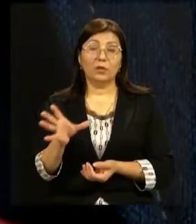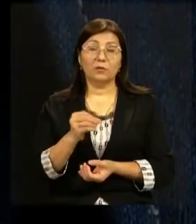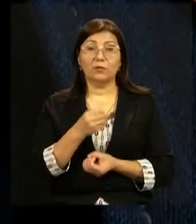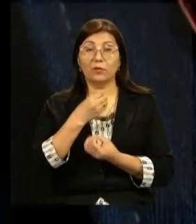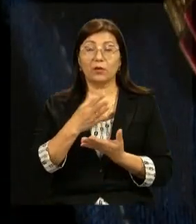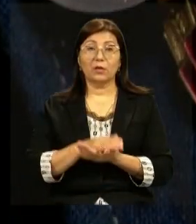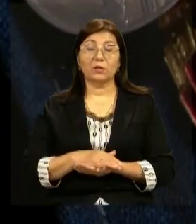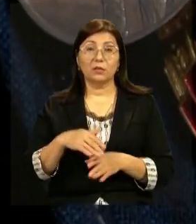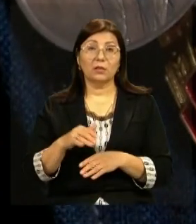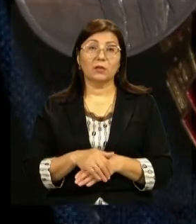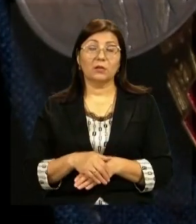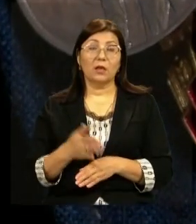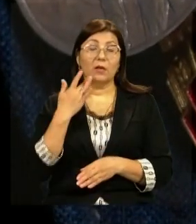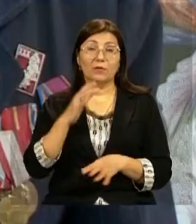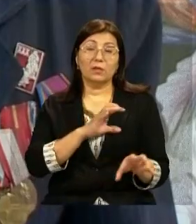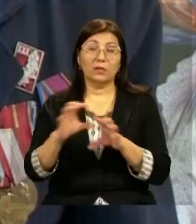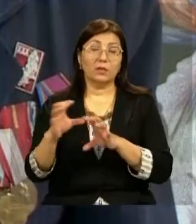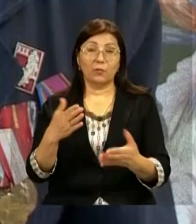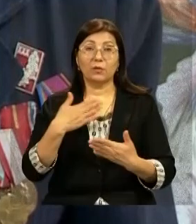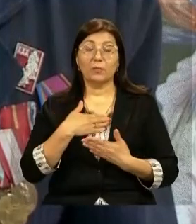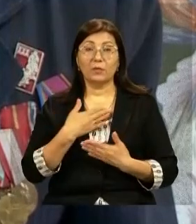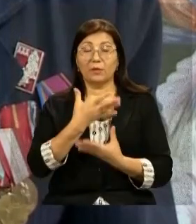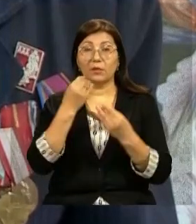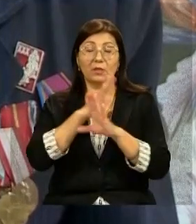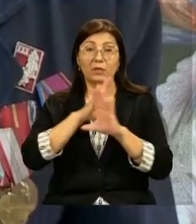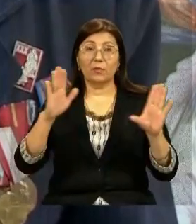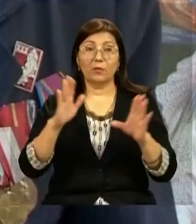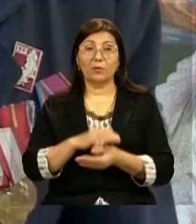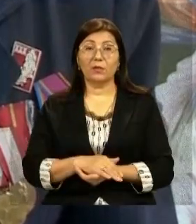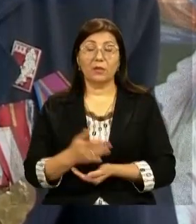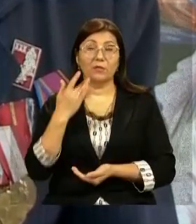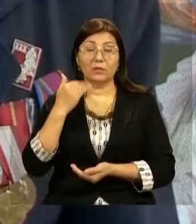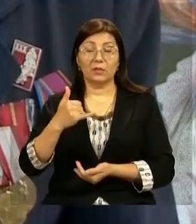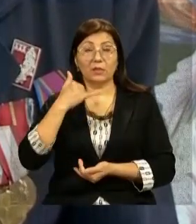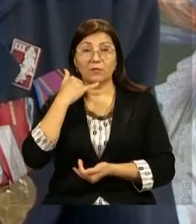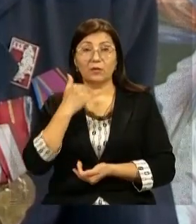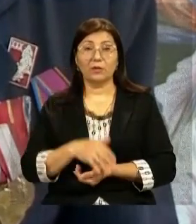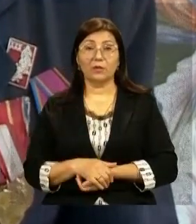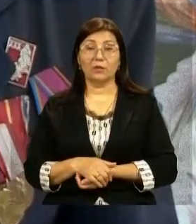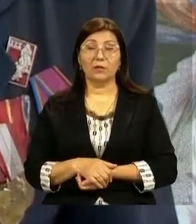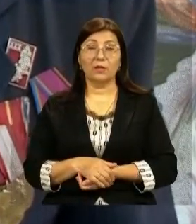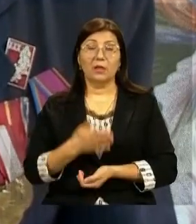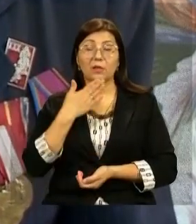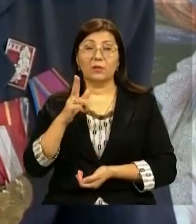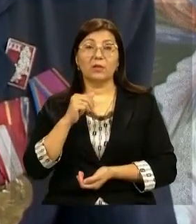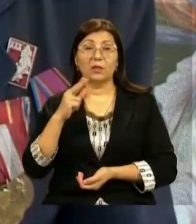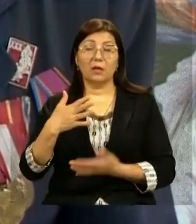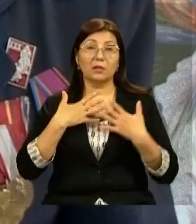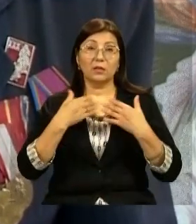Хорошо, молодец. Заботится обо мне. Не забывай, другой раз звонит, спрашивает, как твое